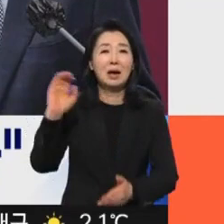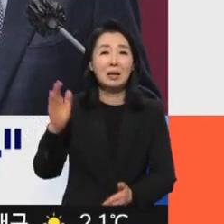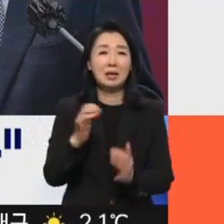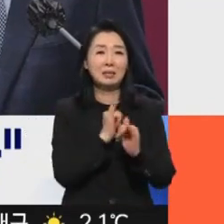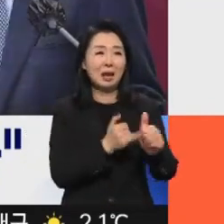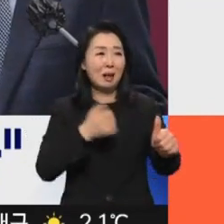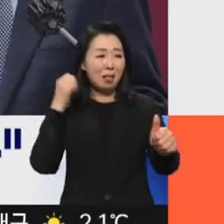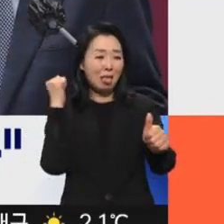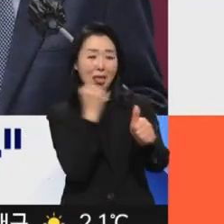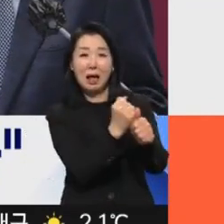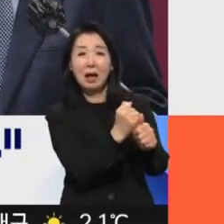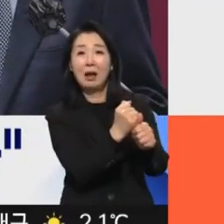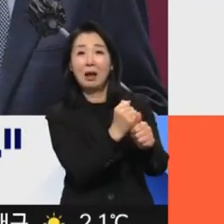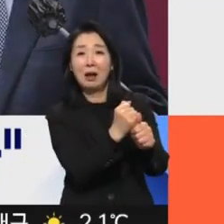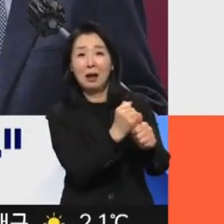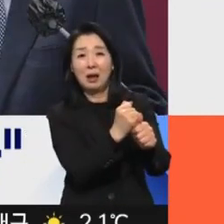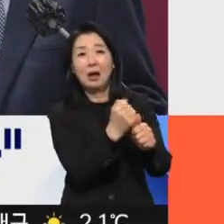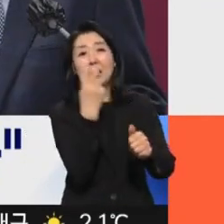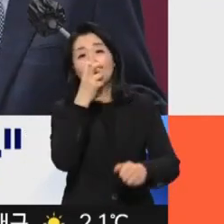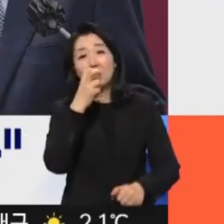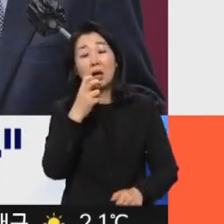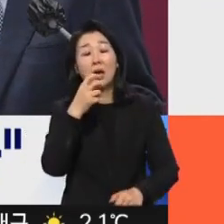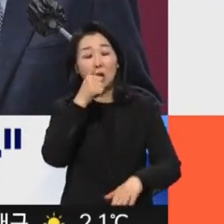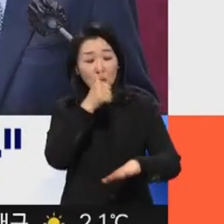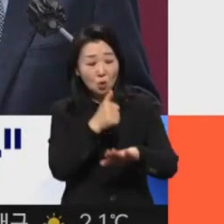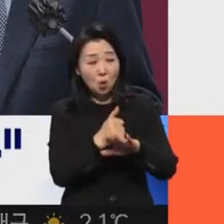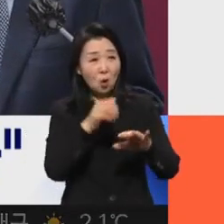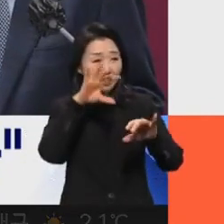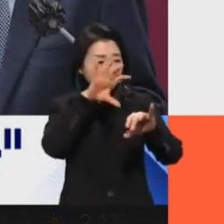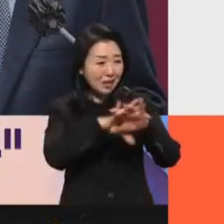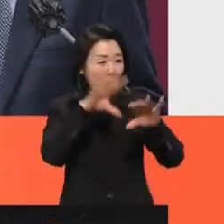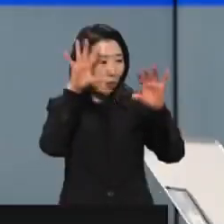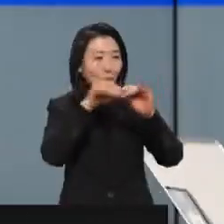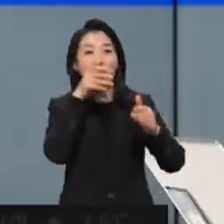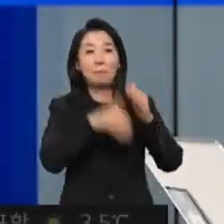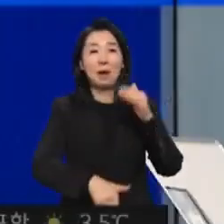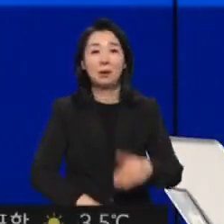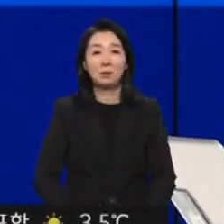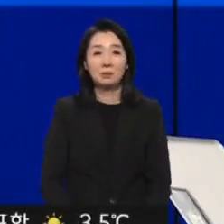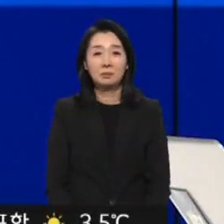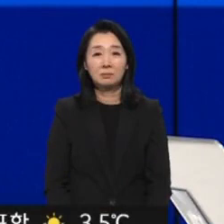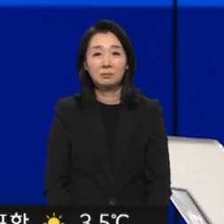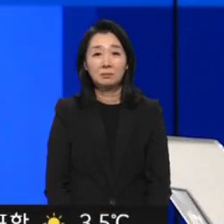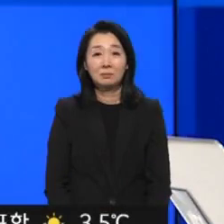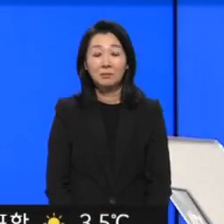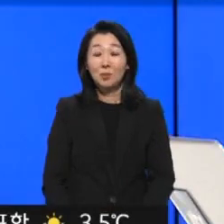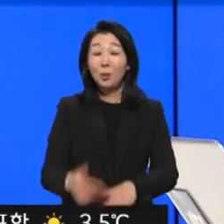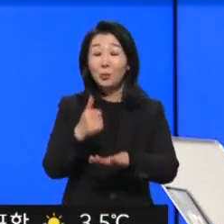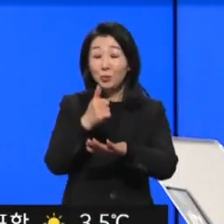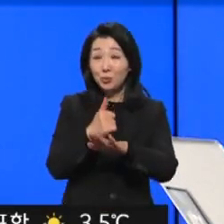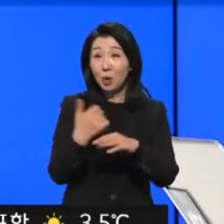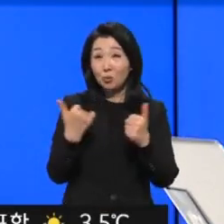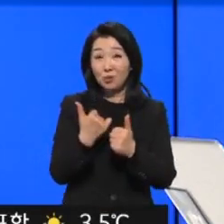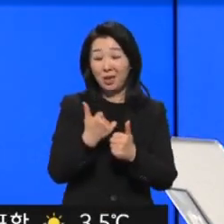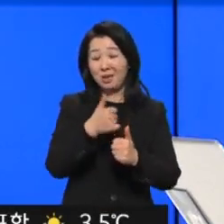수사다, 비판을 했는데요. 결론은 체포동의안 부결이었습니다. 네. 자, 체포동의안 결론은 오늘 국회에서